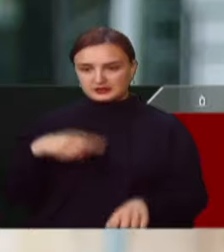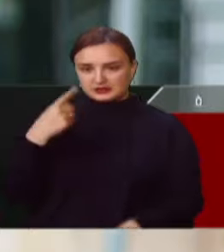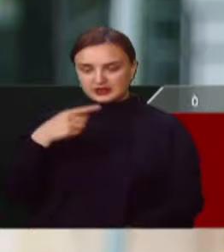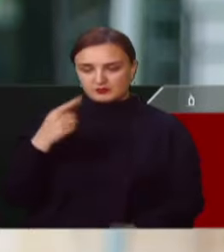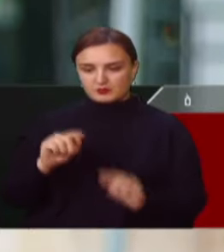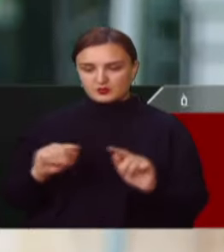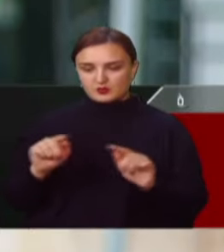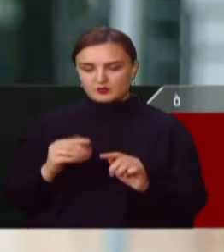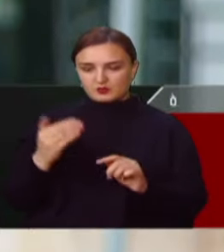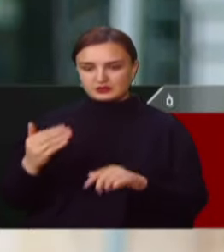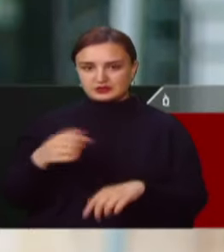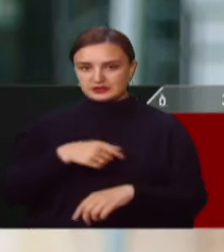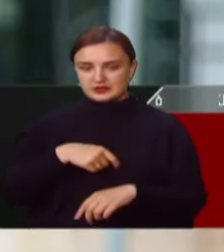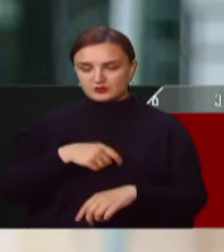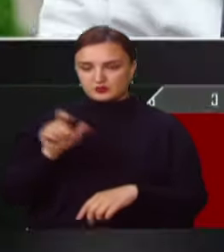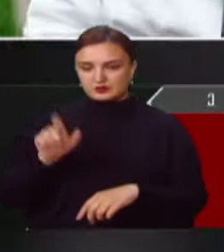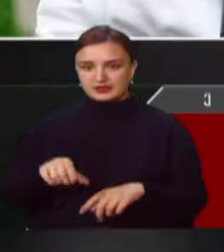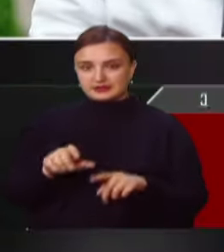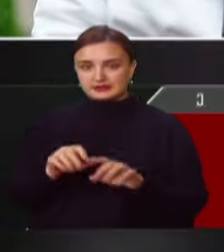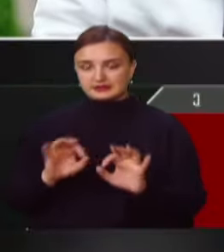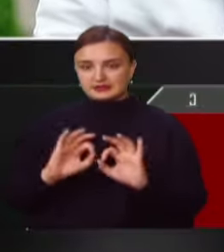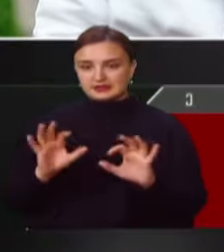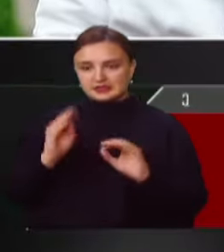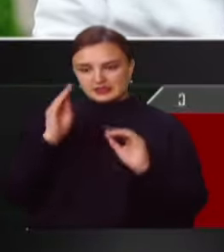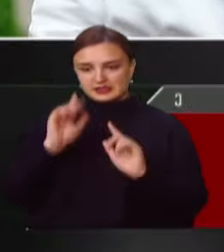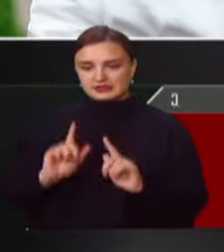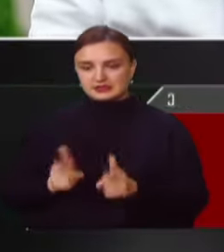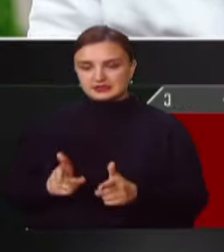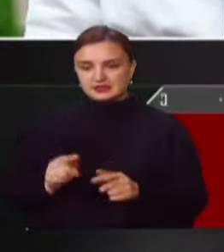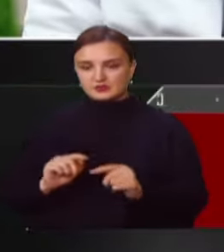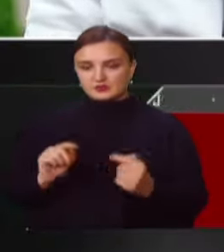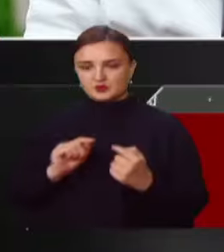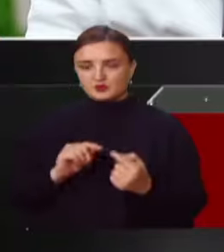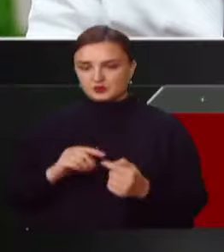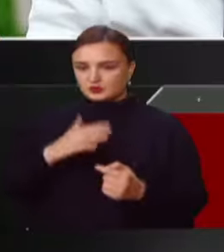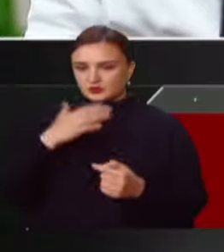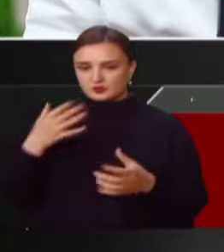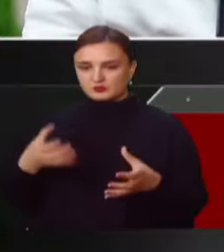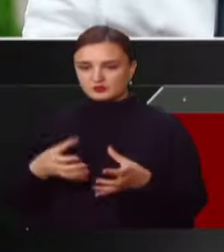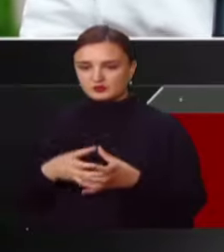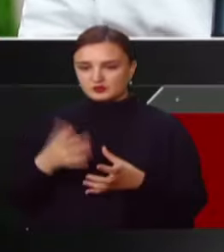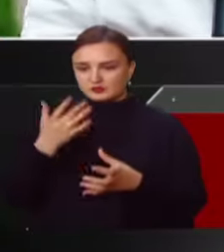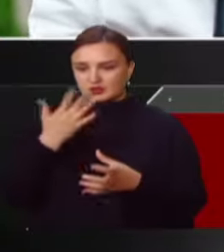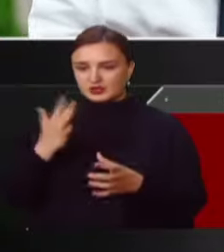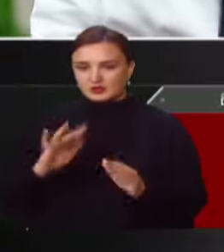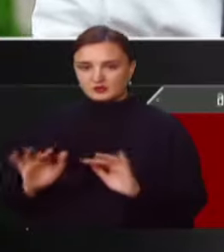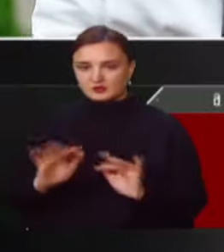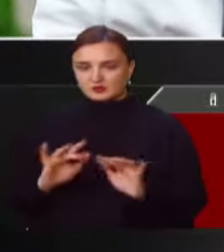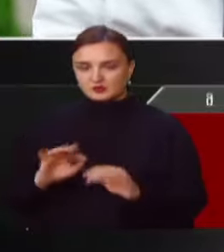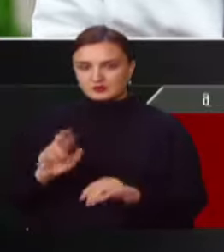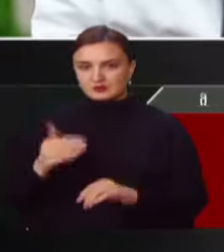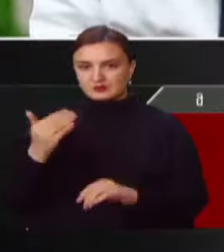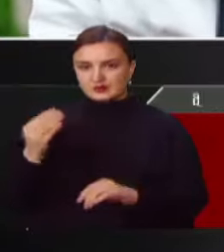რომ ოპოზიციონერი დეპუტატის ამ განცხადებას იზიარებს ოპოზიციის დიდი ნაწილი, მათ შორის ნაციონალური მოძრაობა, და